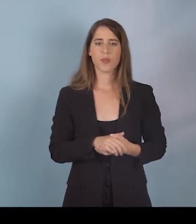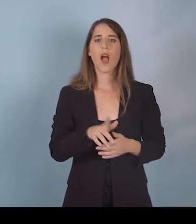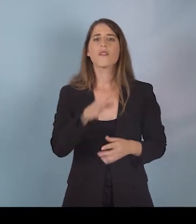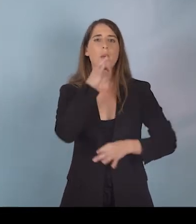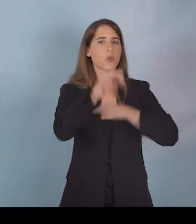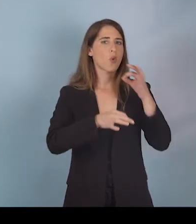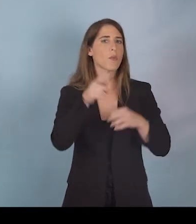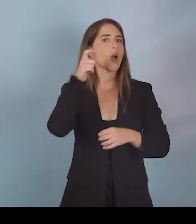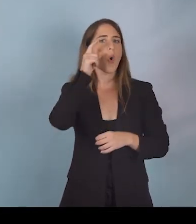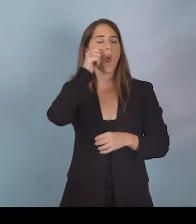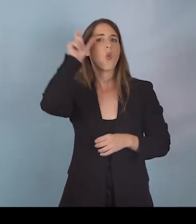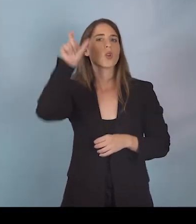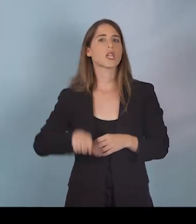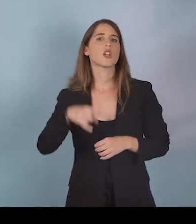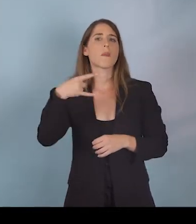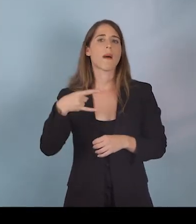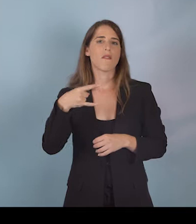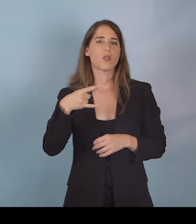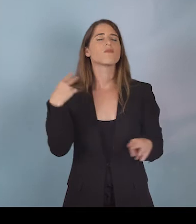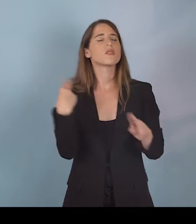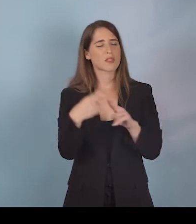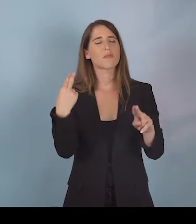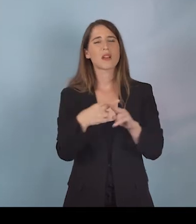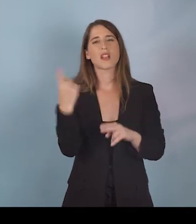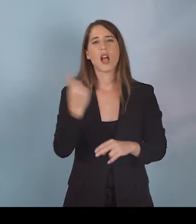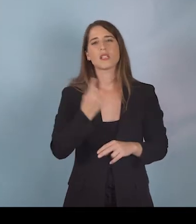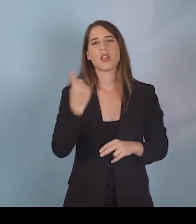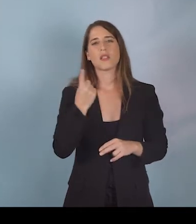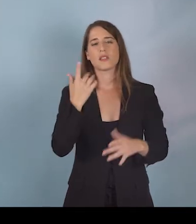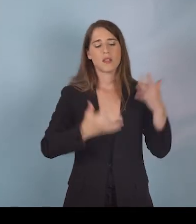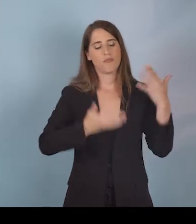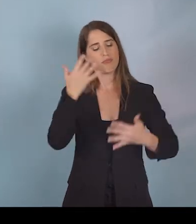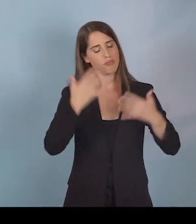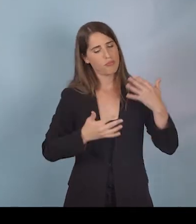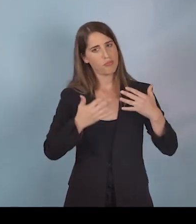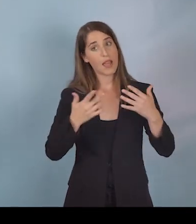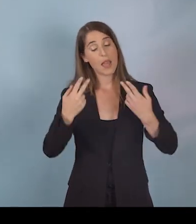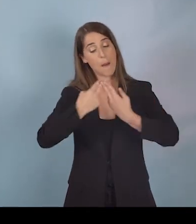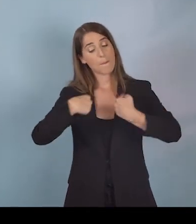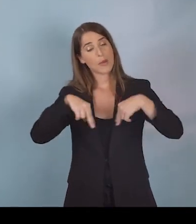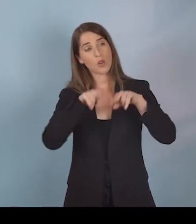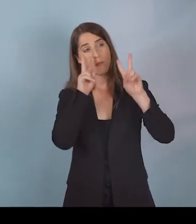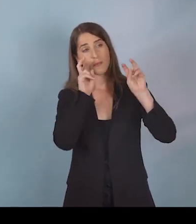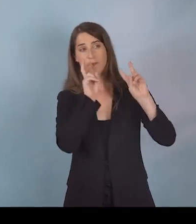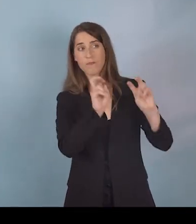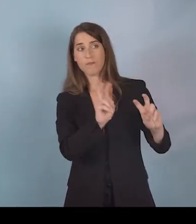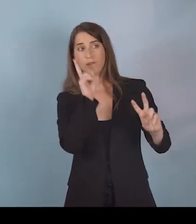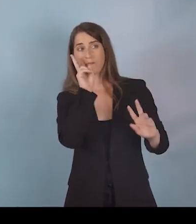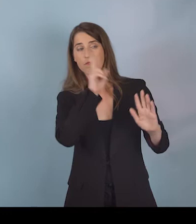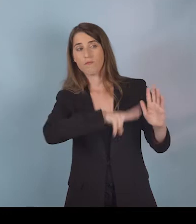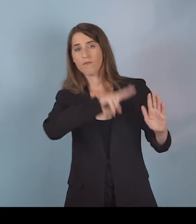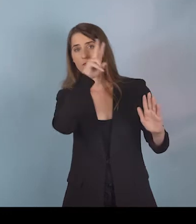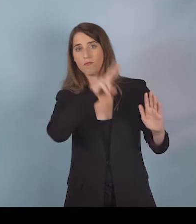συγκεκριμένου θέματος, τα στοιχεία που παρέθεσε ο κύριος Παύλου είναι ιδιαίτερα σημαντικά στατιστικά στοιχεία, τα οποία